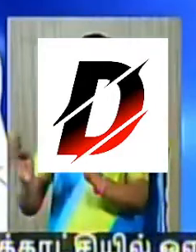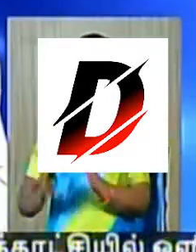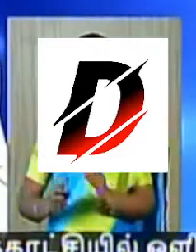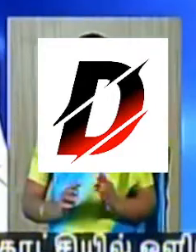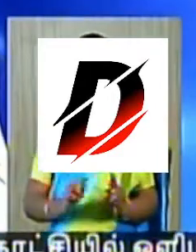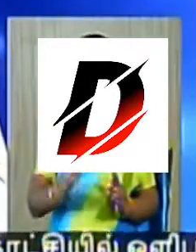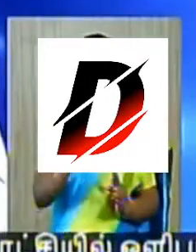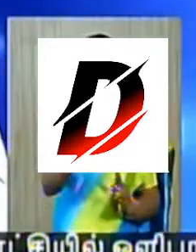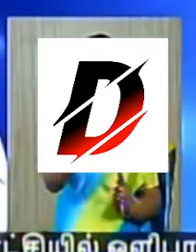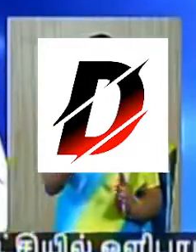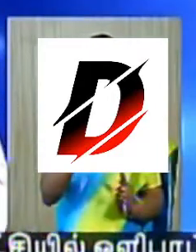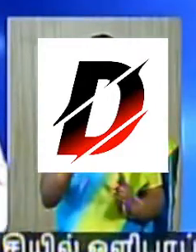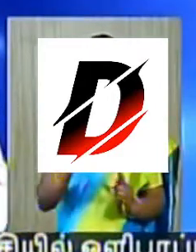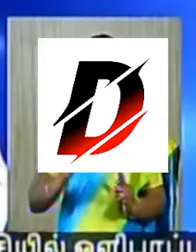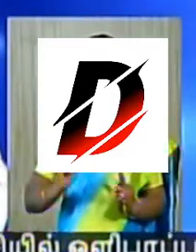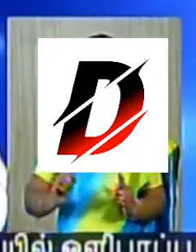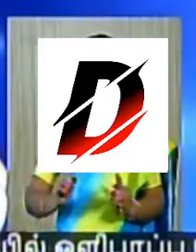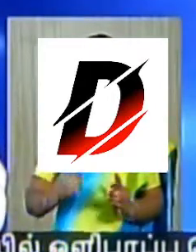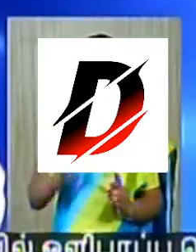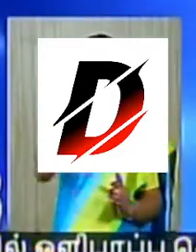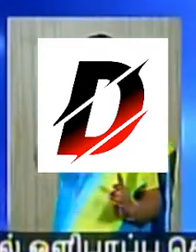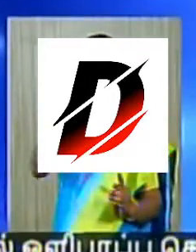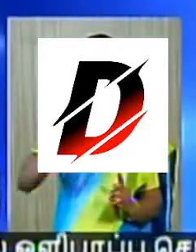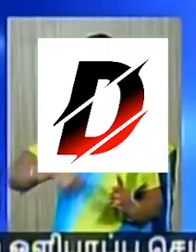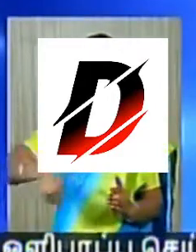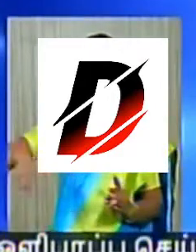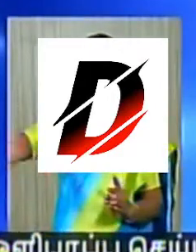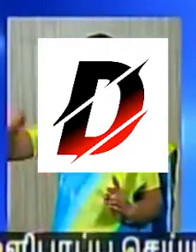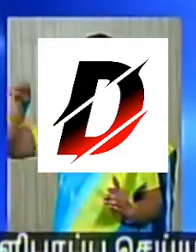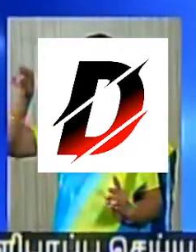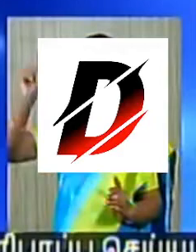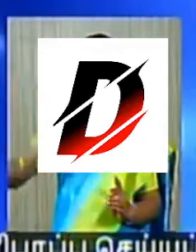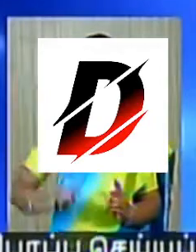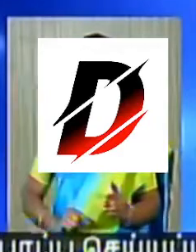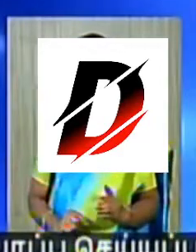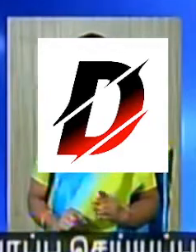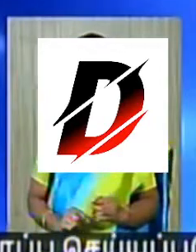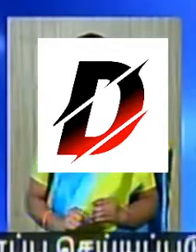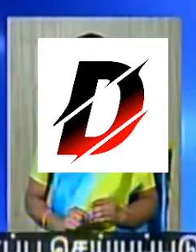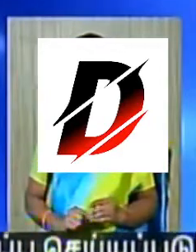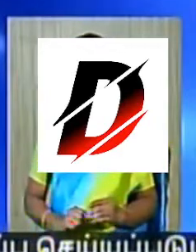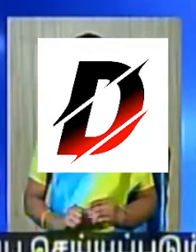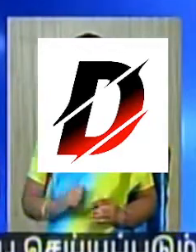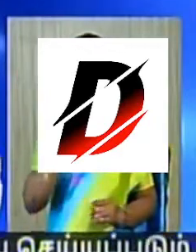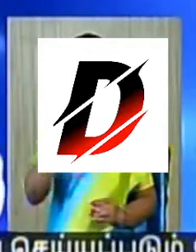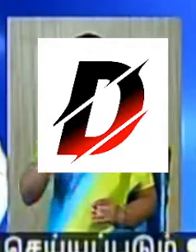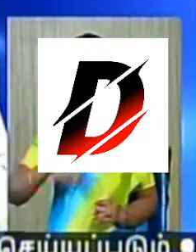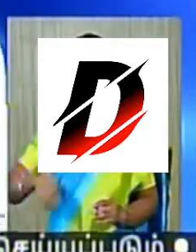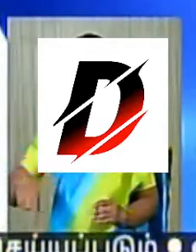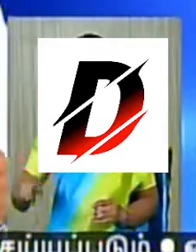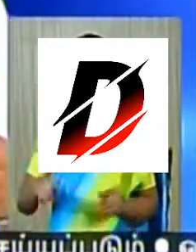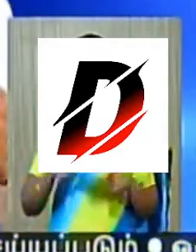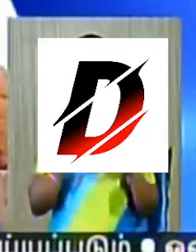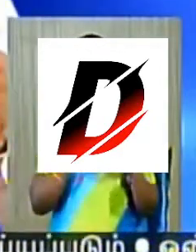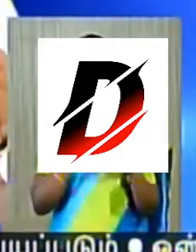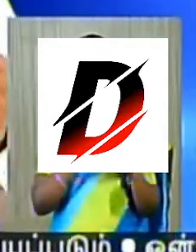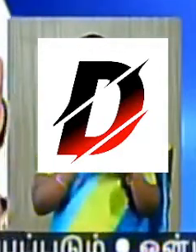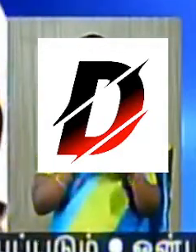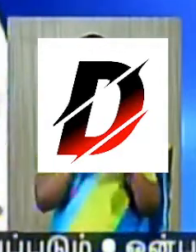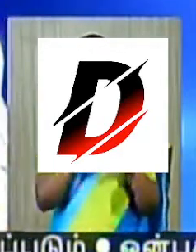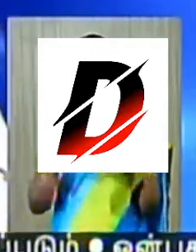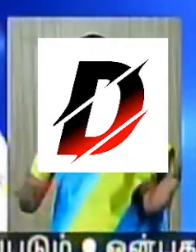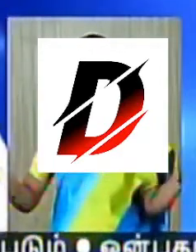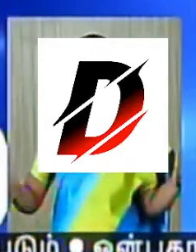இணைச்சோம்னா உங்களுக்கு கிடைப்பது பரவளையம். அடுத்து நம்ம செக் பண்ண வேண்டியது அந்த பரவளையம் எக்ஸ் அச்சை